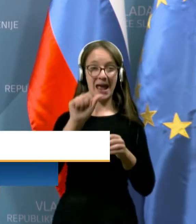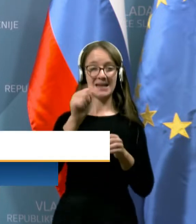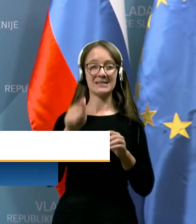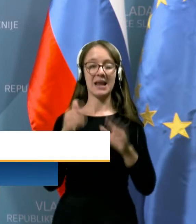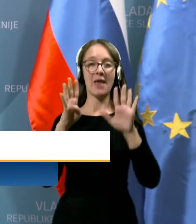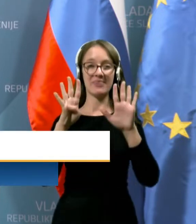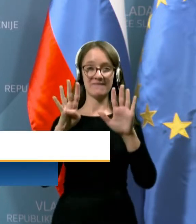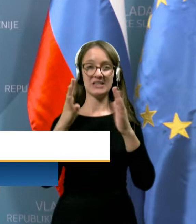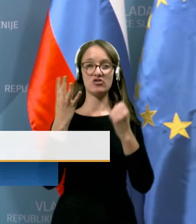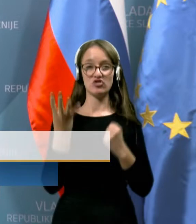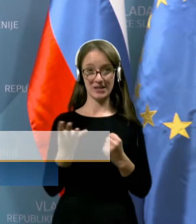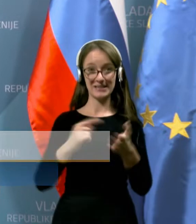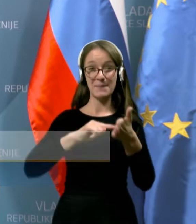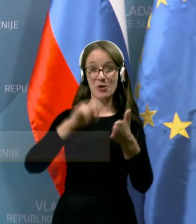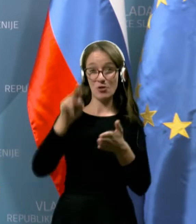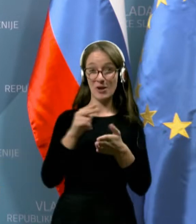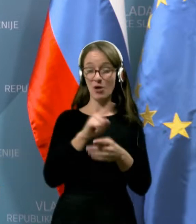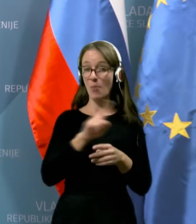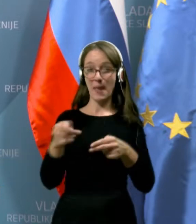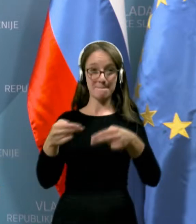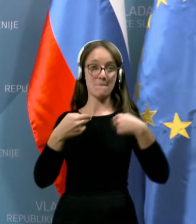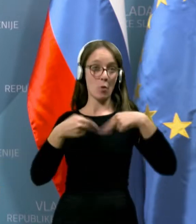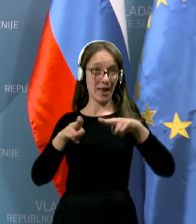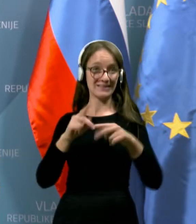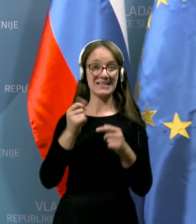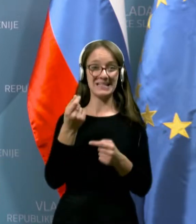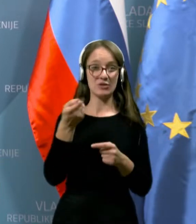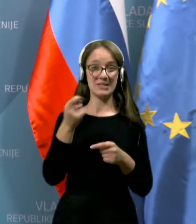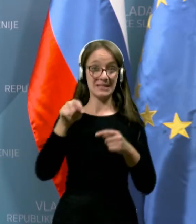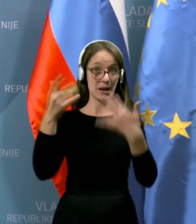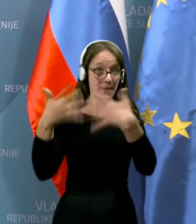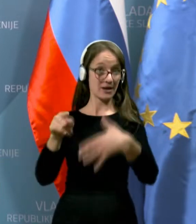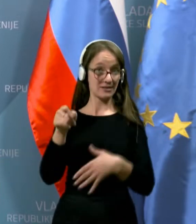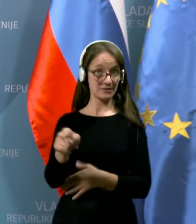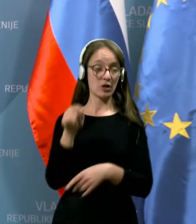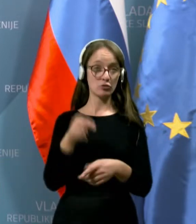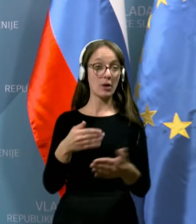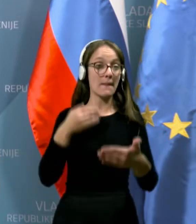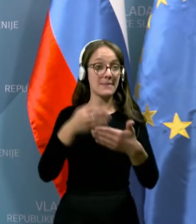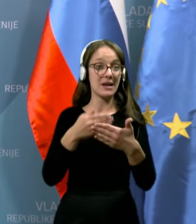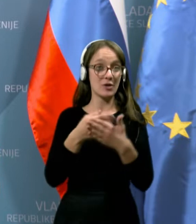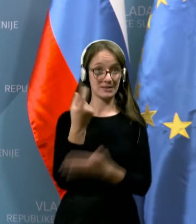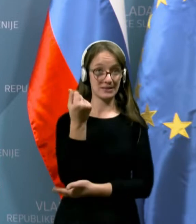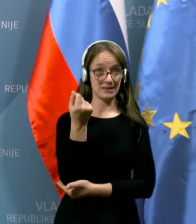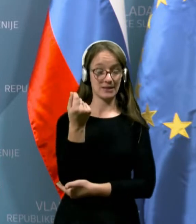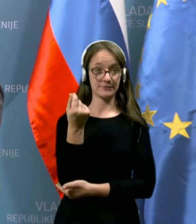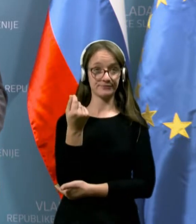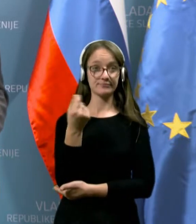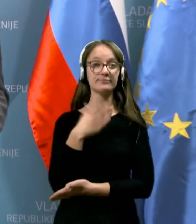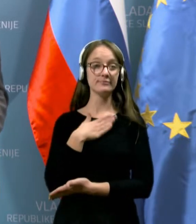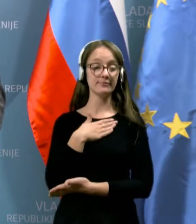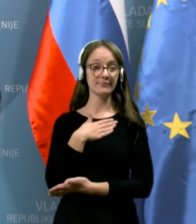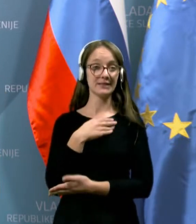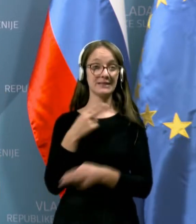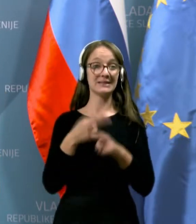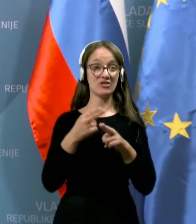,49 milijarde evrov nepovratnih sredstev iz tega mehanizma, kar je prilagojen znesek, ker je imela